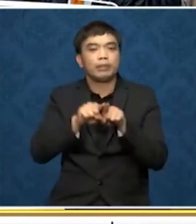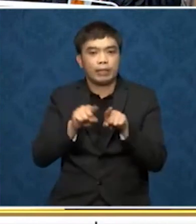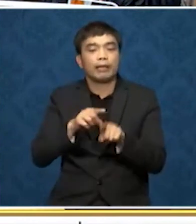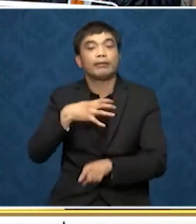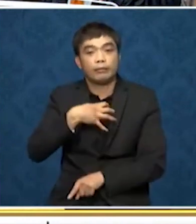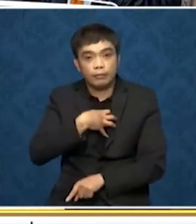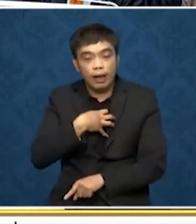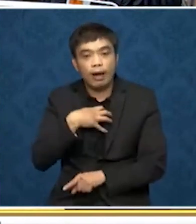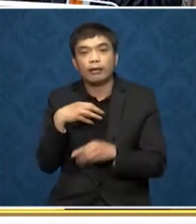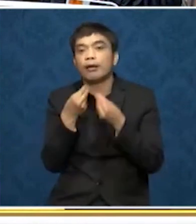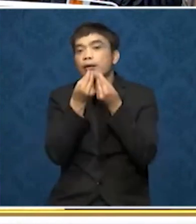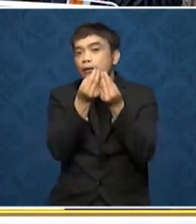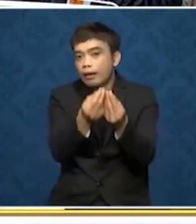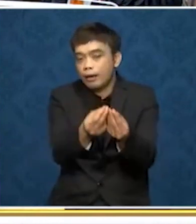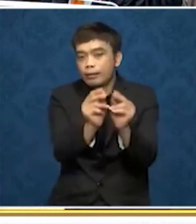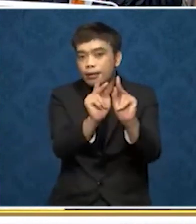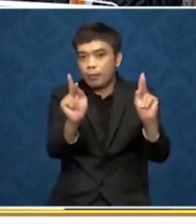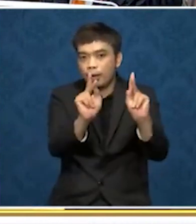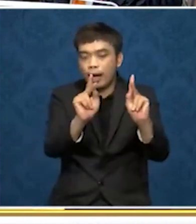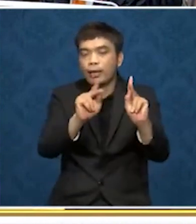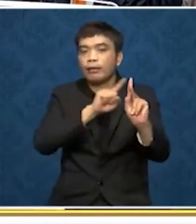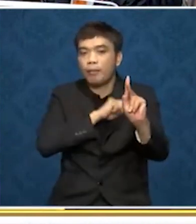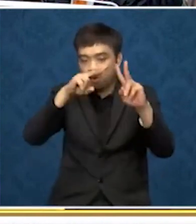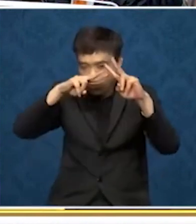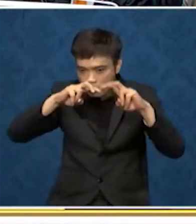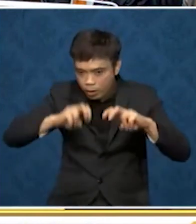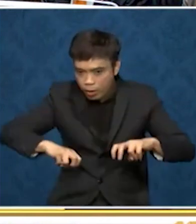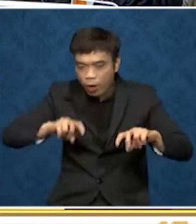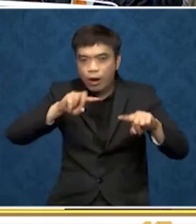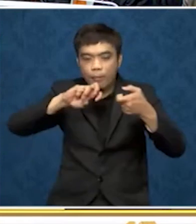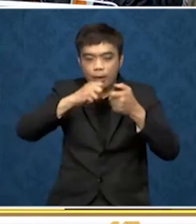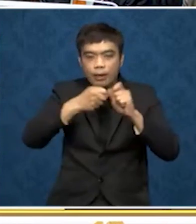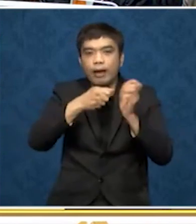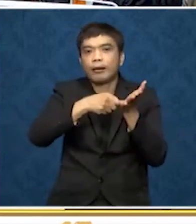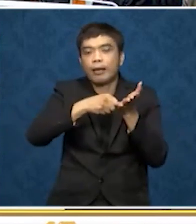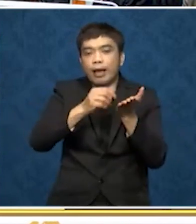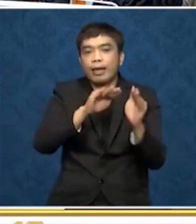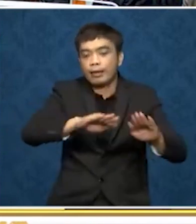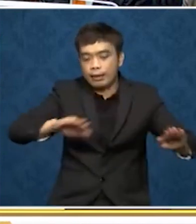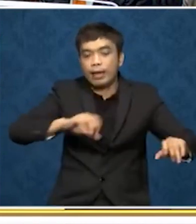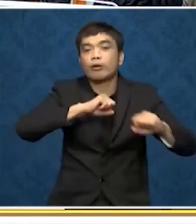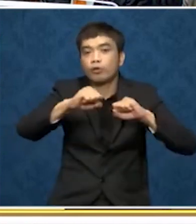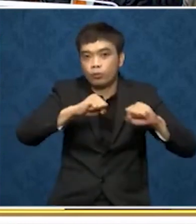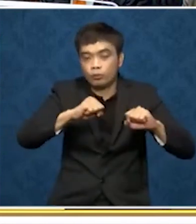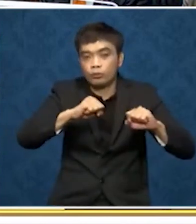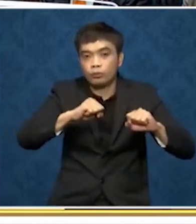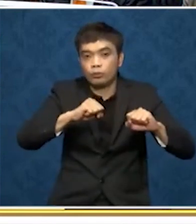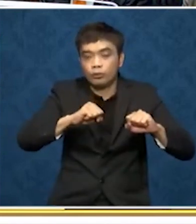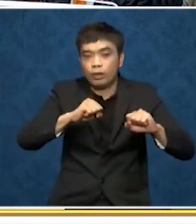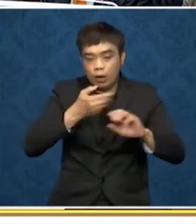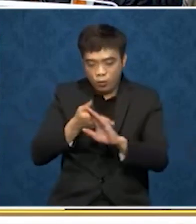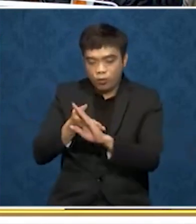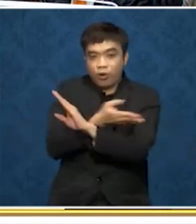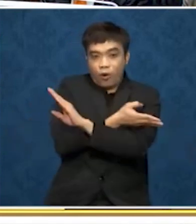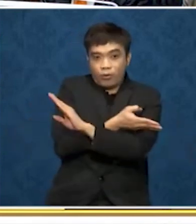อยากจะตั้งกรรมาธิการในการศึกษาปัญหาที่เกี่ยวกับเด็กและเยาวชนแต่ก่อนที่ท่านจะศึกษา